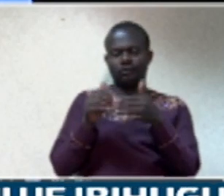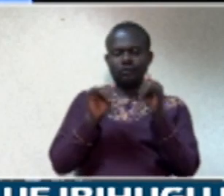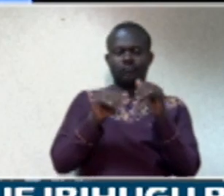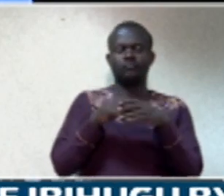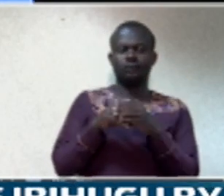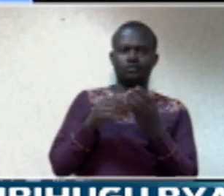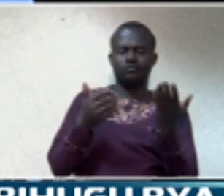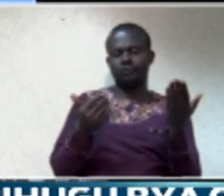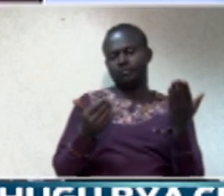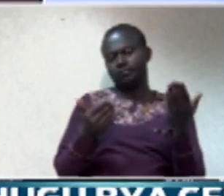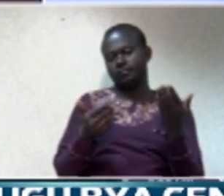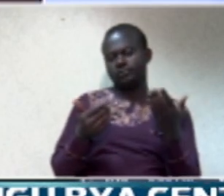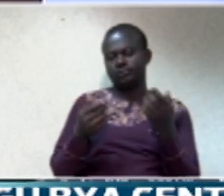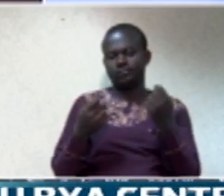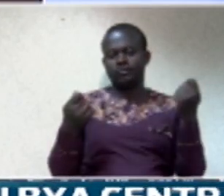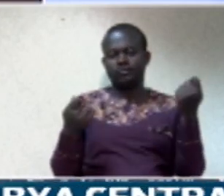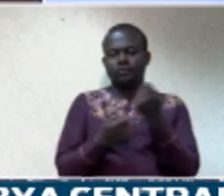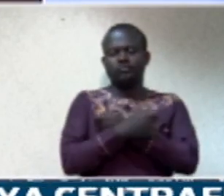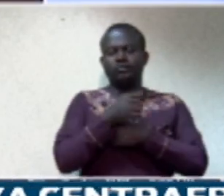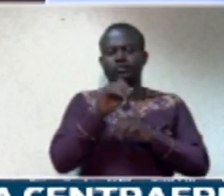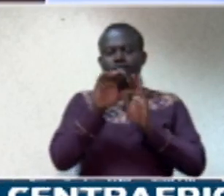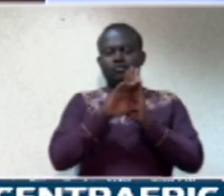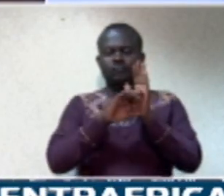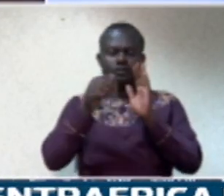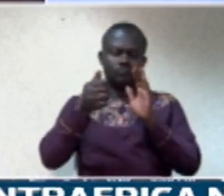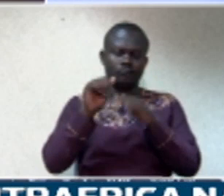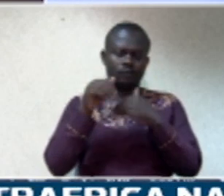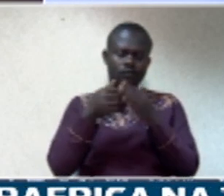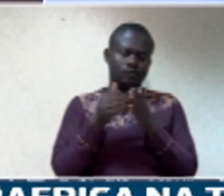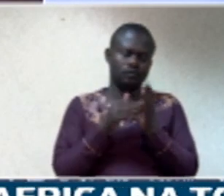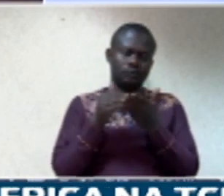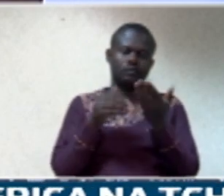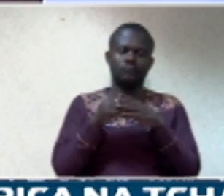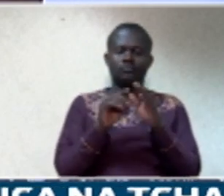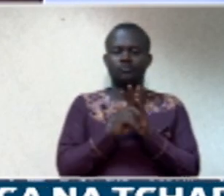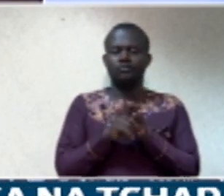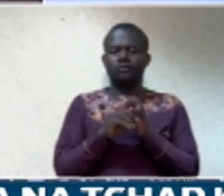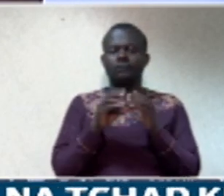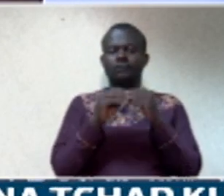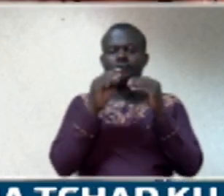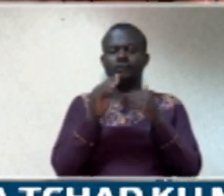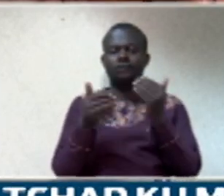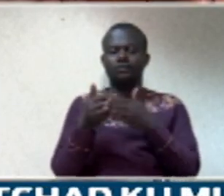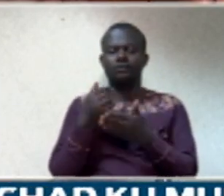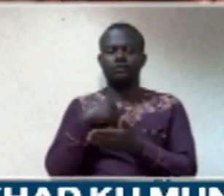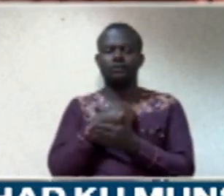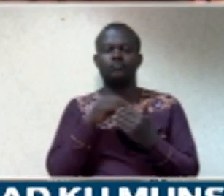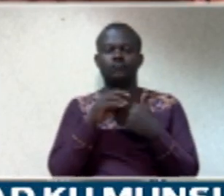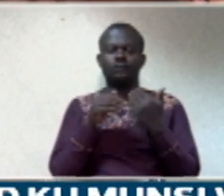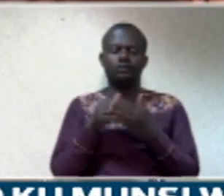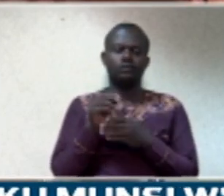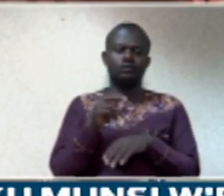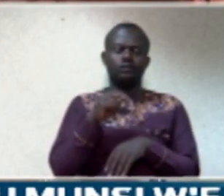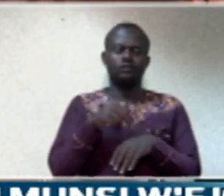Sena harimo ivugururwa ry'itegeko nshinga nyirizina hakaza ariko n'amategeko ngenga n'iringiri rigenga